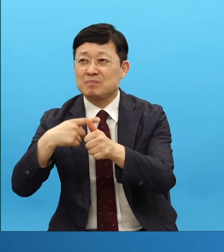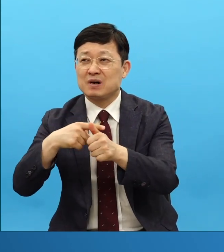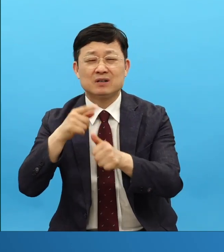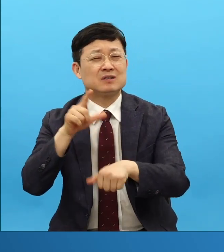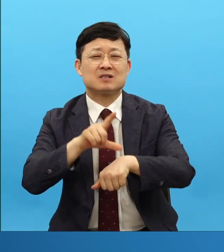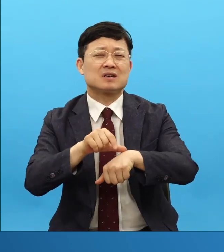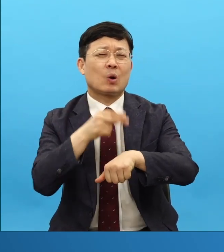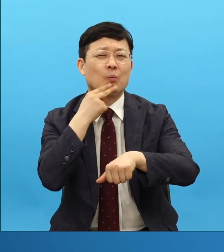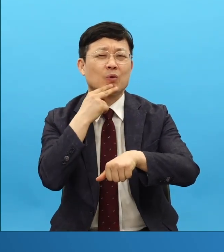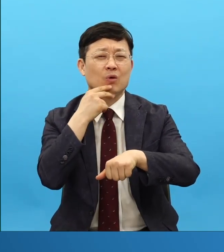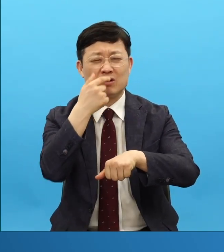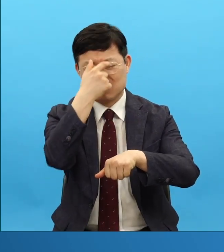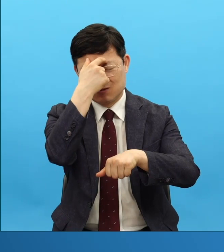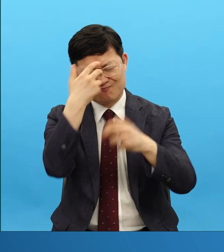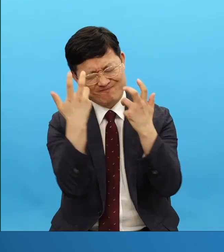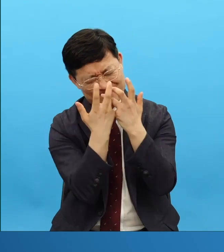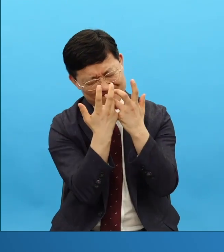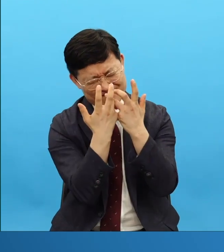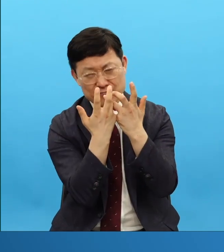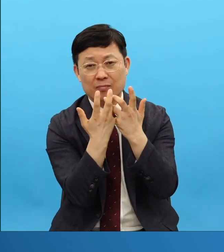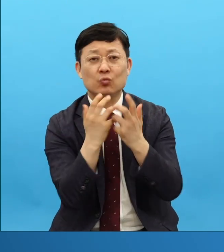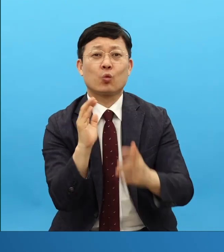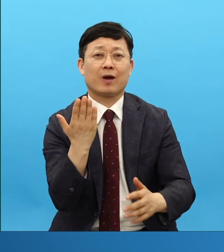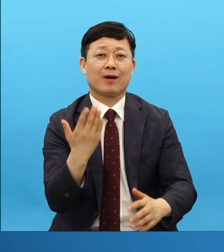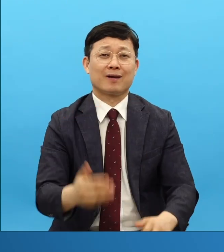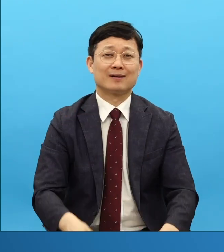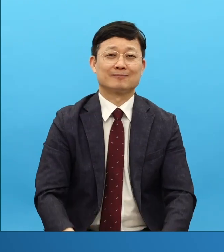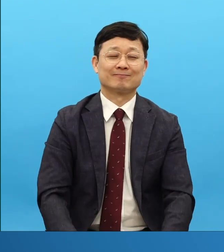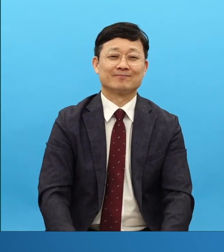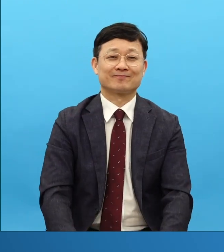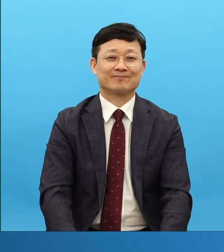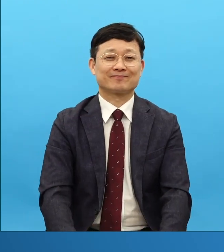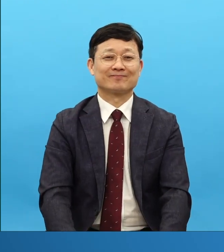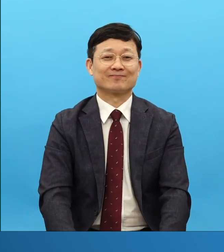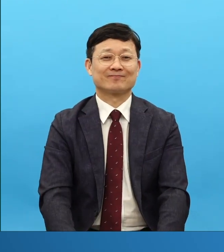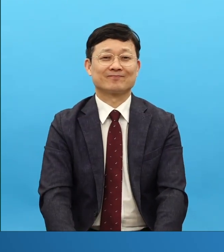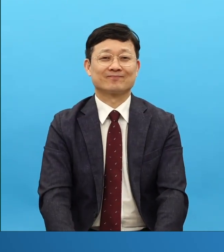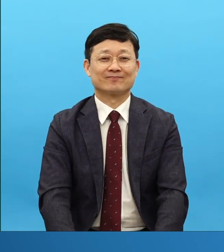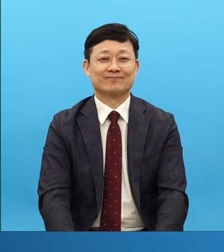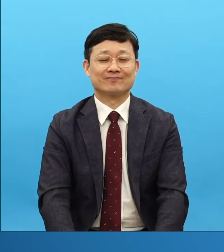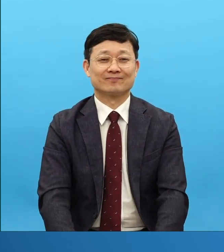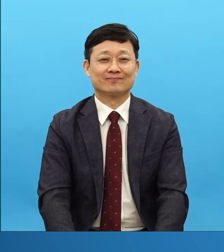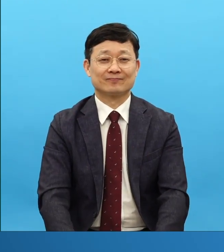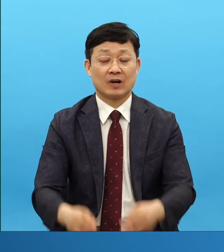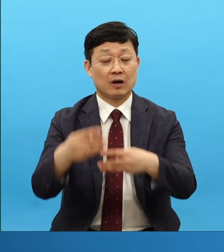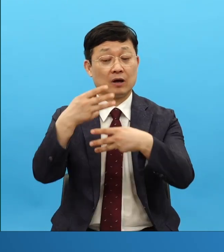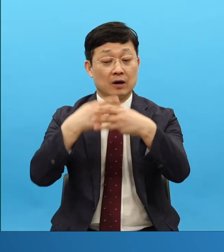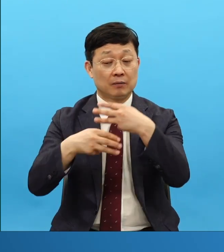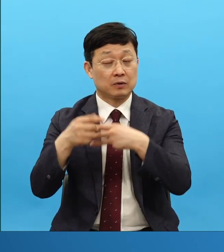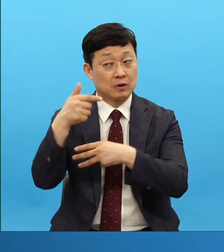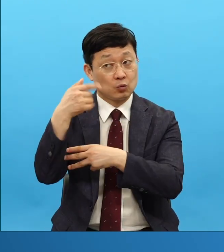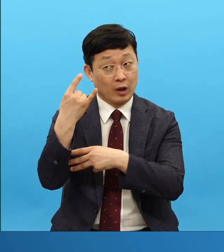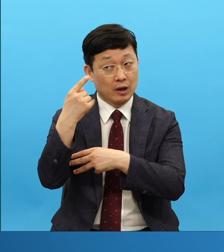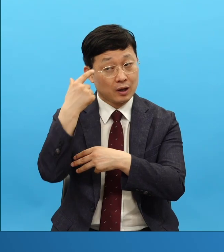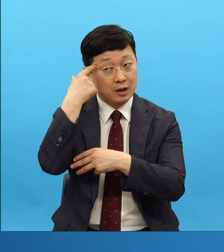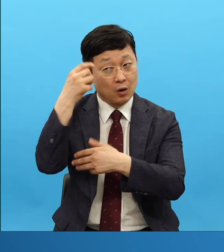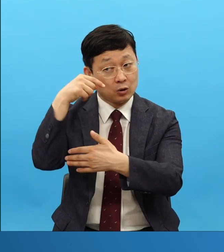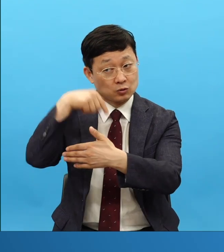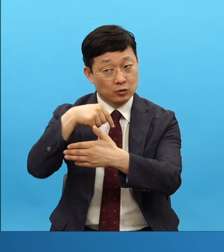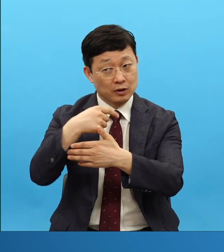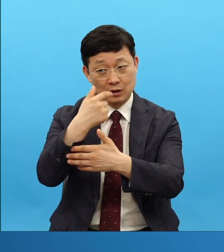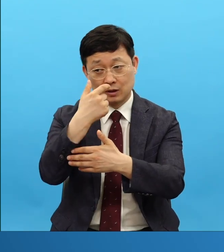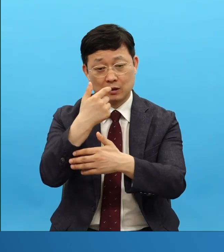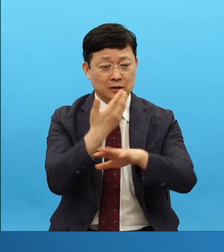you continuously criticize others and say useless things. If you're always praying, you have no time to say useless things. 그 우리 렘넌트 뇌 속에 영혼 속에 그런 걸